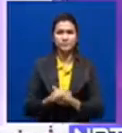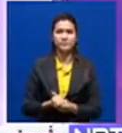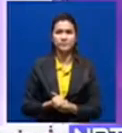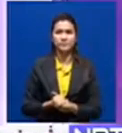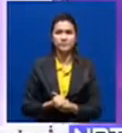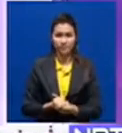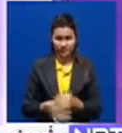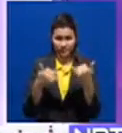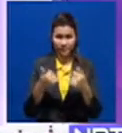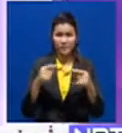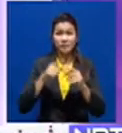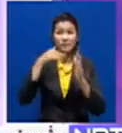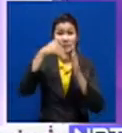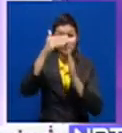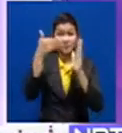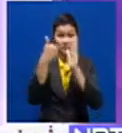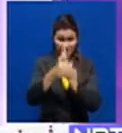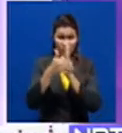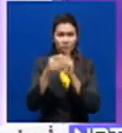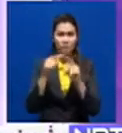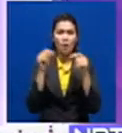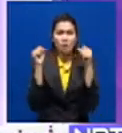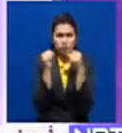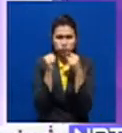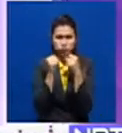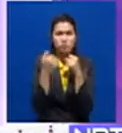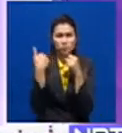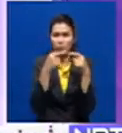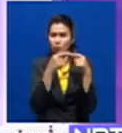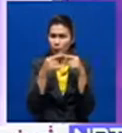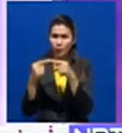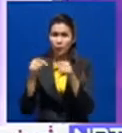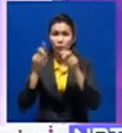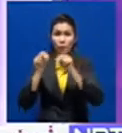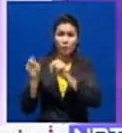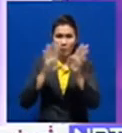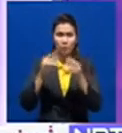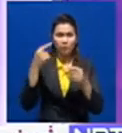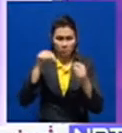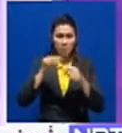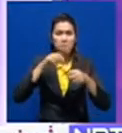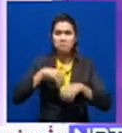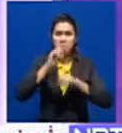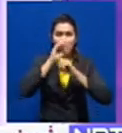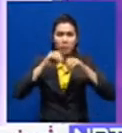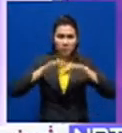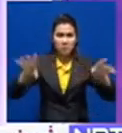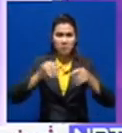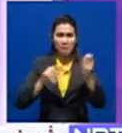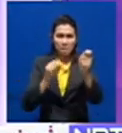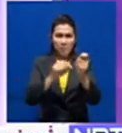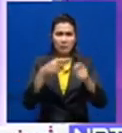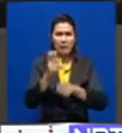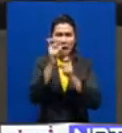แต่ส่วนที่ภาคไหนสารค่ะยังประสบภัยหนาวกันอย่างต่อเนื่องโดยจังหวัดนครพนมประกาศพื้นที่ประสบภัยพิบัติหนาวแล้ว 8อำเภอ